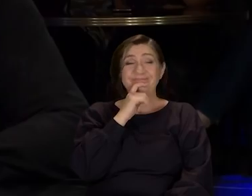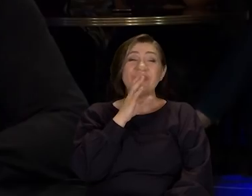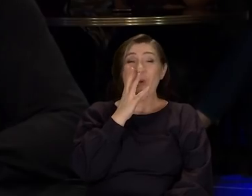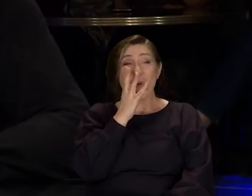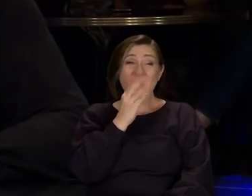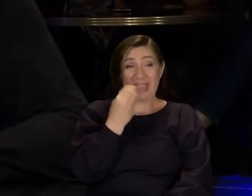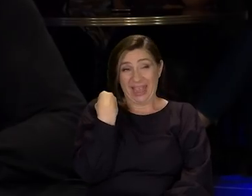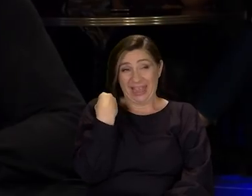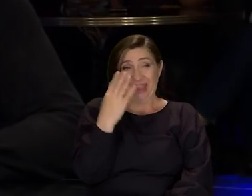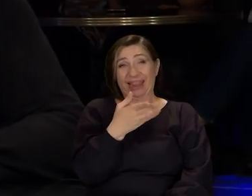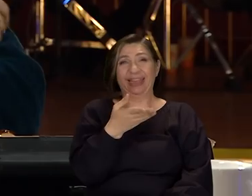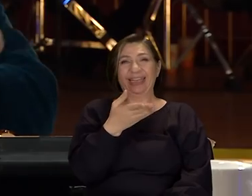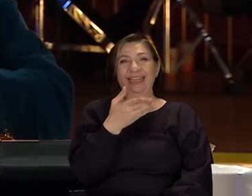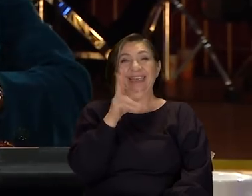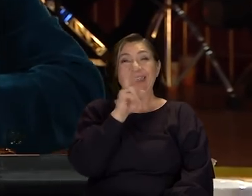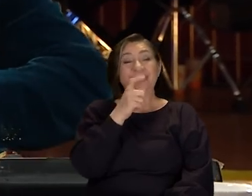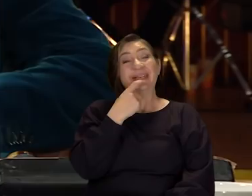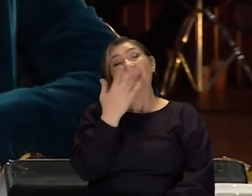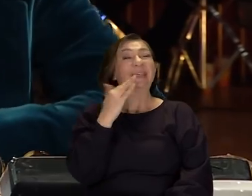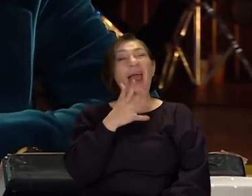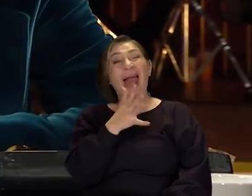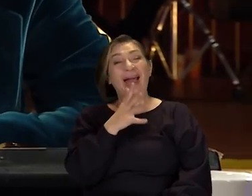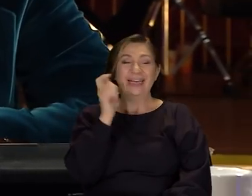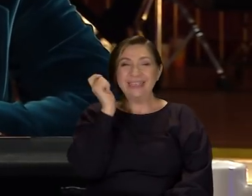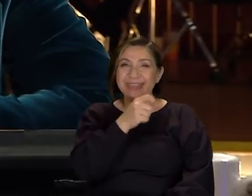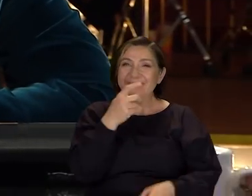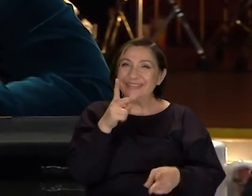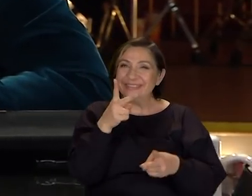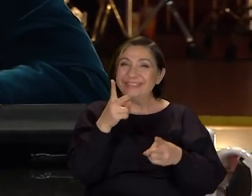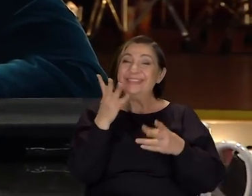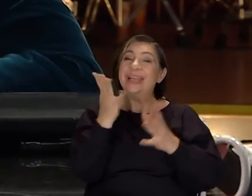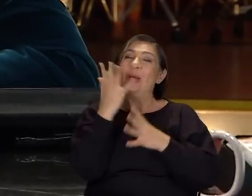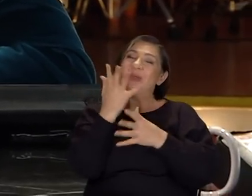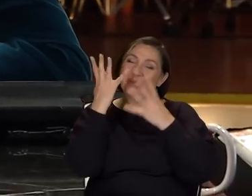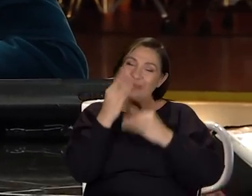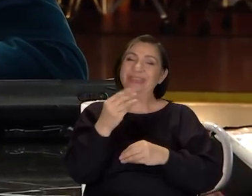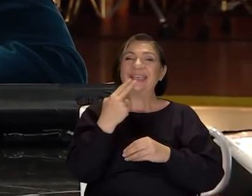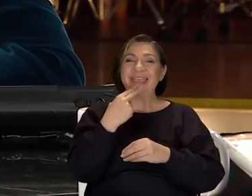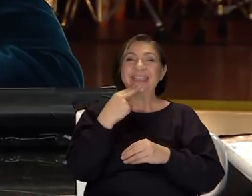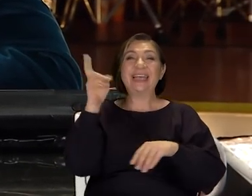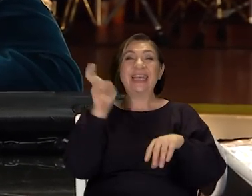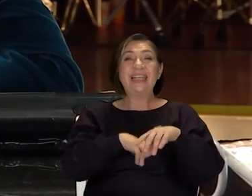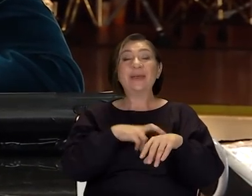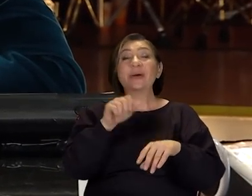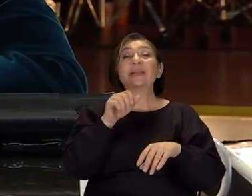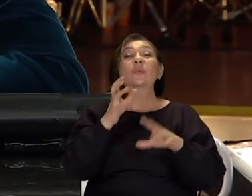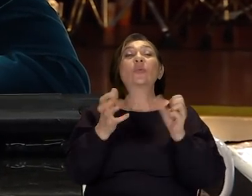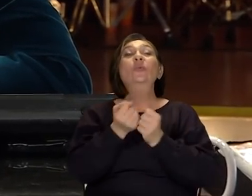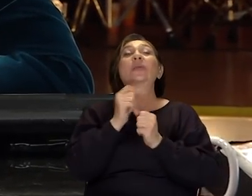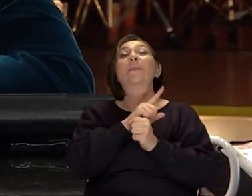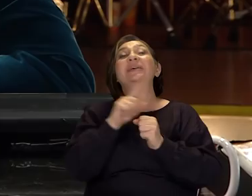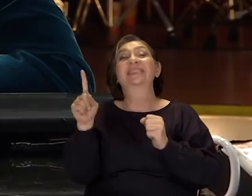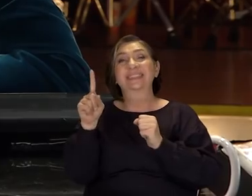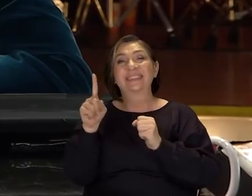yeni gitmiştin. Ne oldu 20 çok. Sene evvel? Babacığım bak. Ne olursa olsun kadınların intikamından